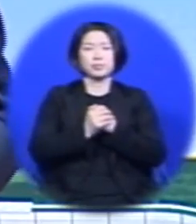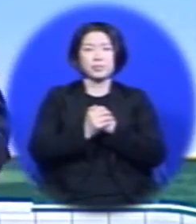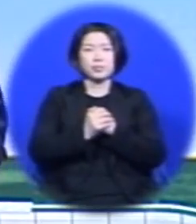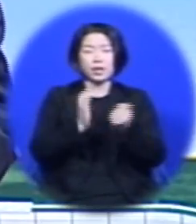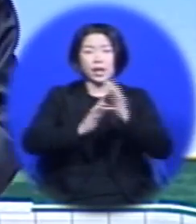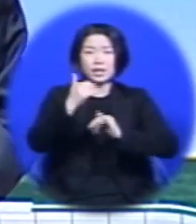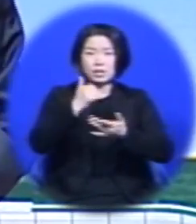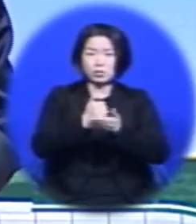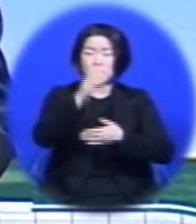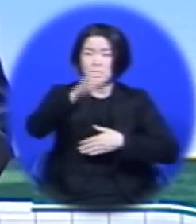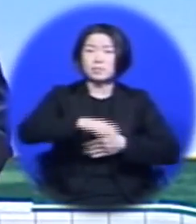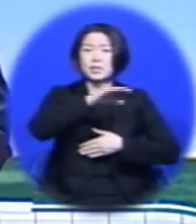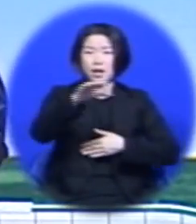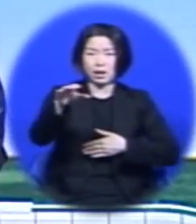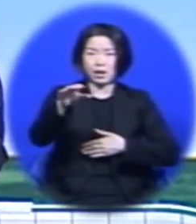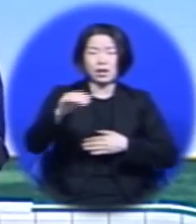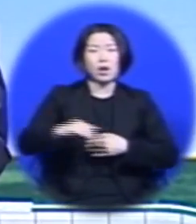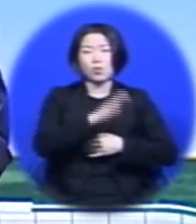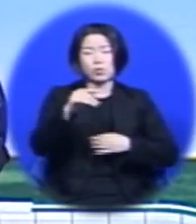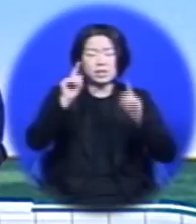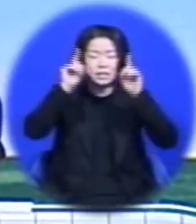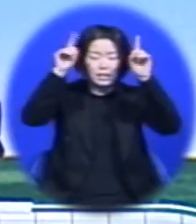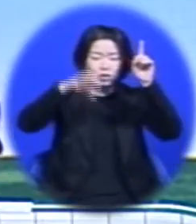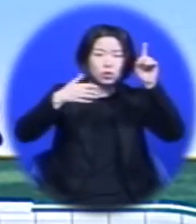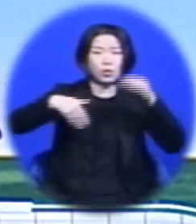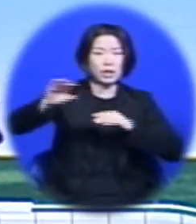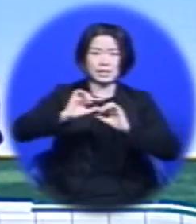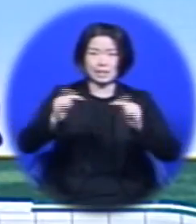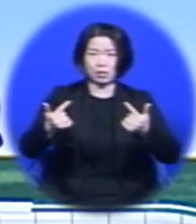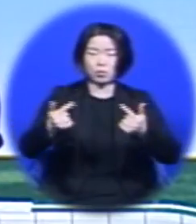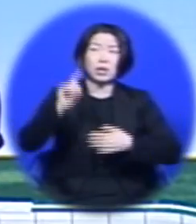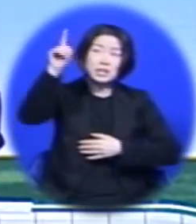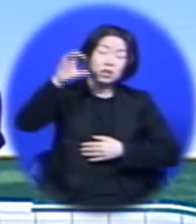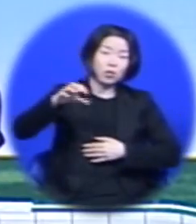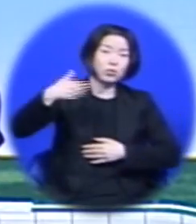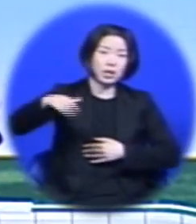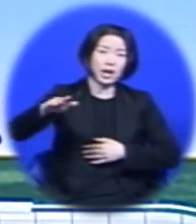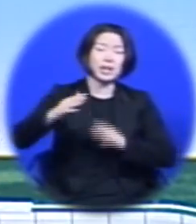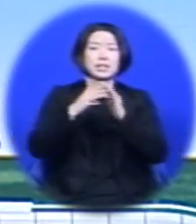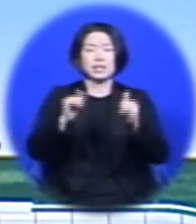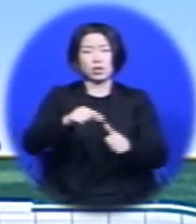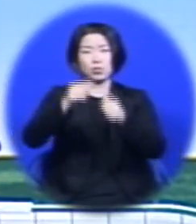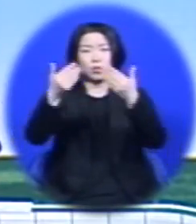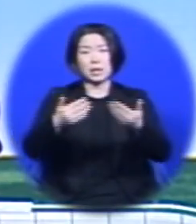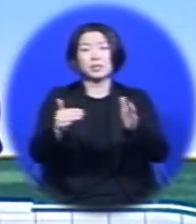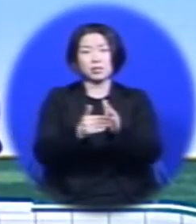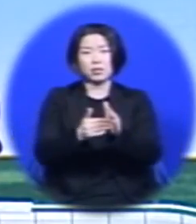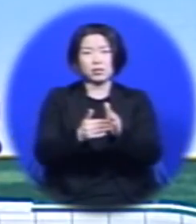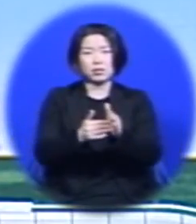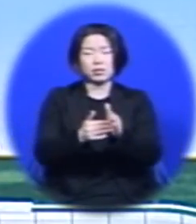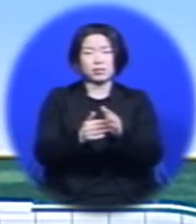예수님의 십자가로 우리는 지옥에 가지 않고 천국에 갈 자로 우리는 구원 받았어